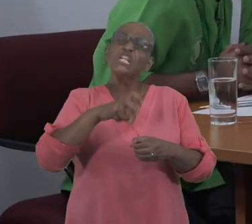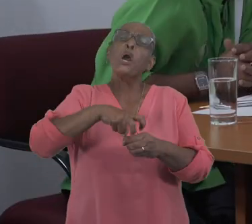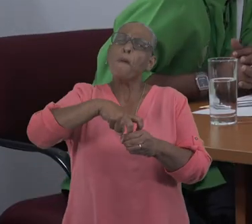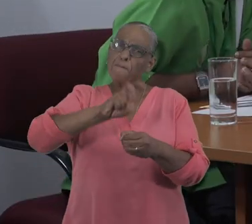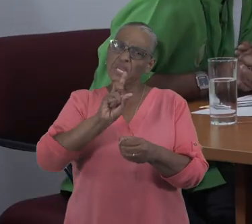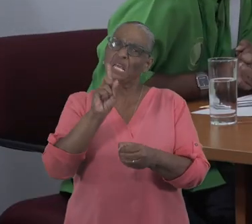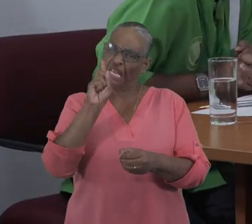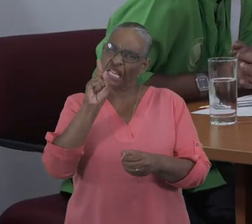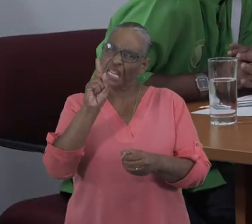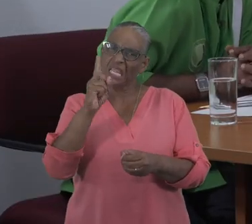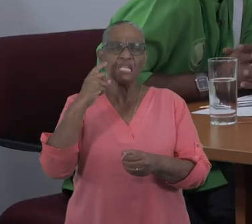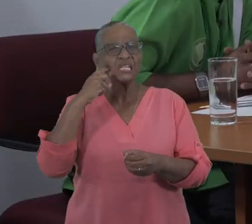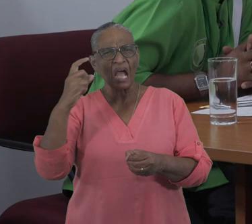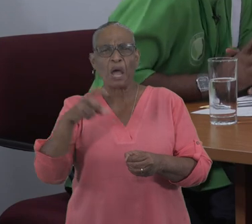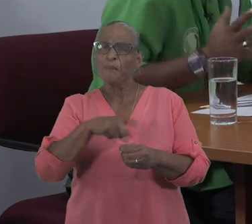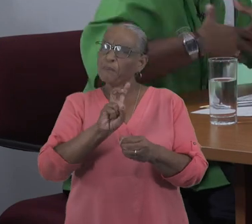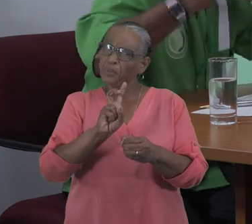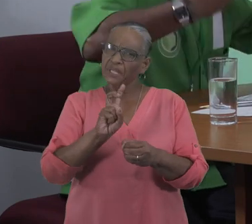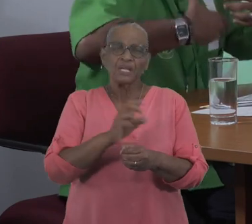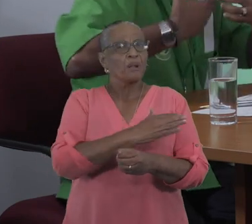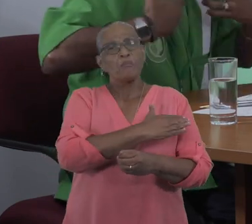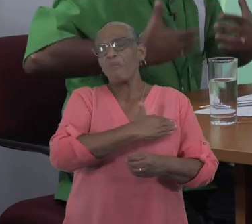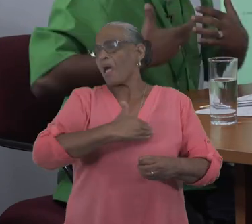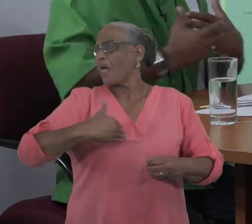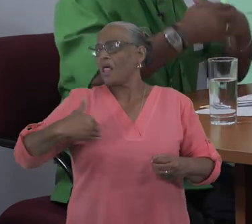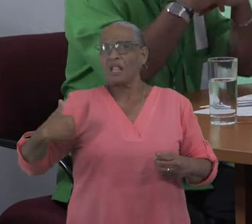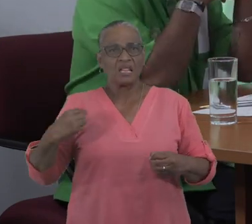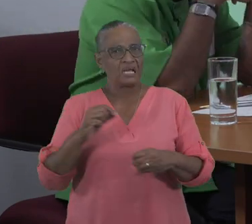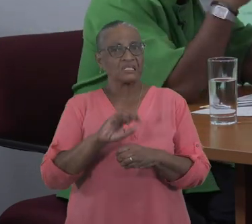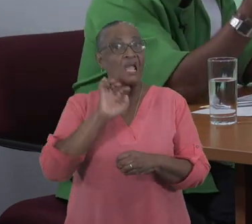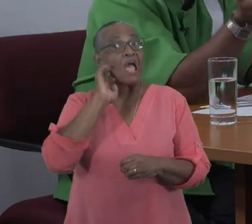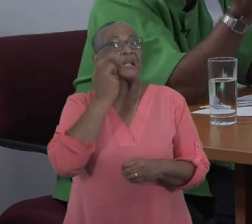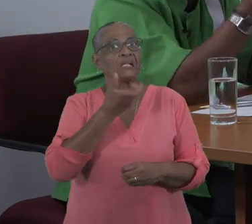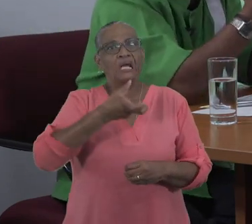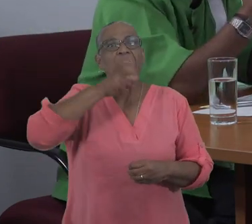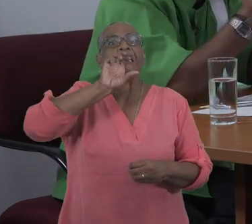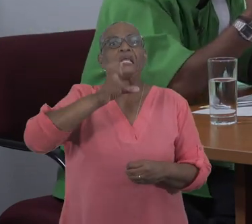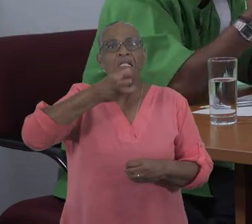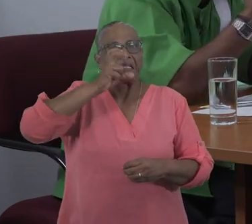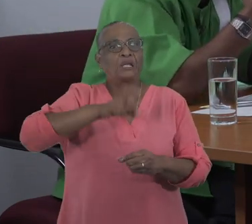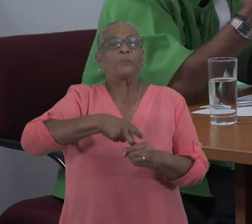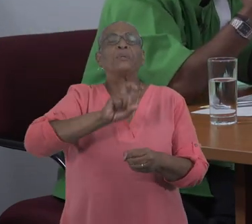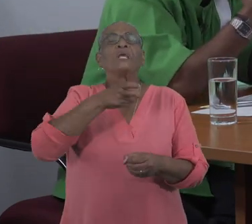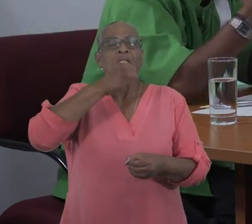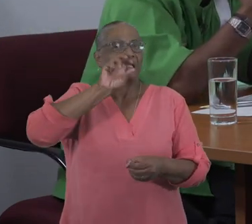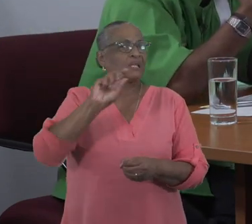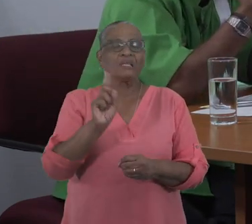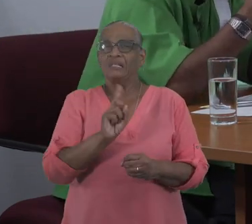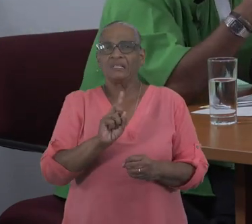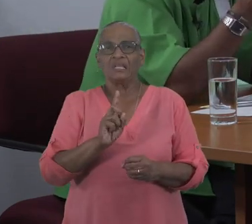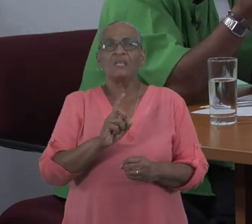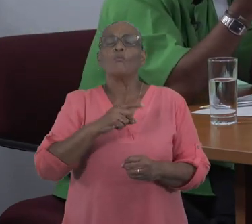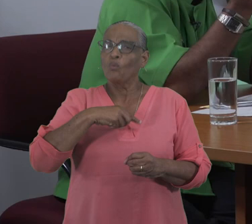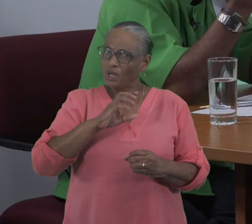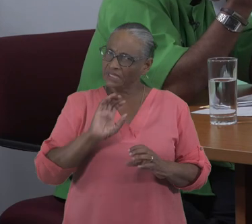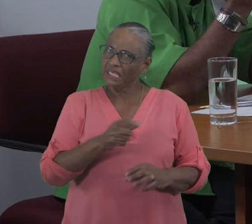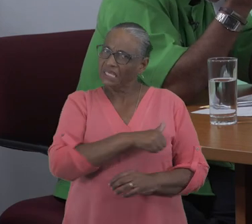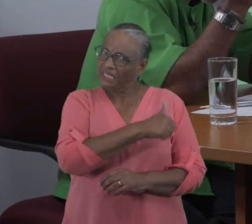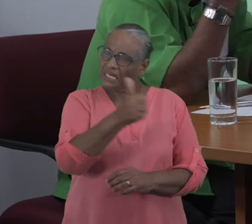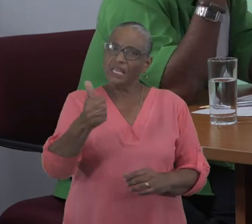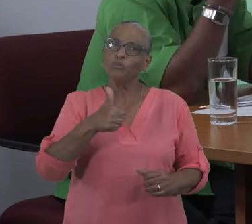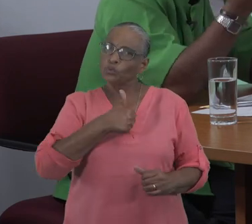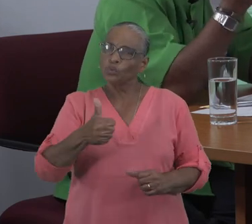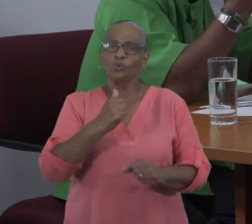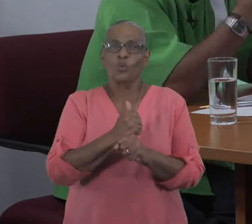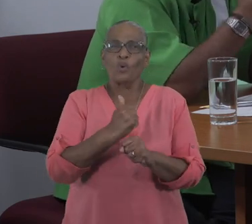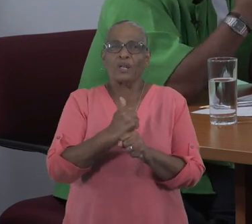drinkt een gras bier, iets op moalis, en nog chronisch, dat is niet dat ik alle dingen doen. No. Want wat moet ik doen? Maar